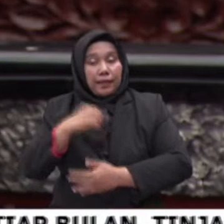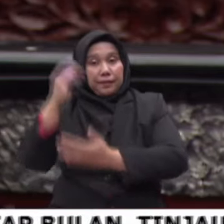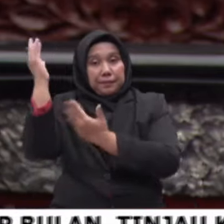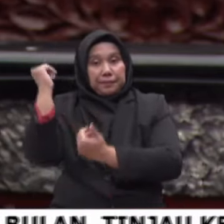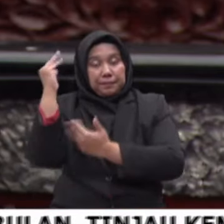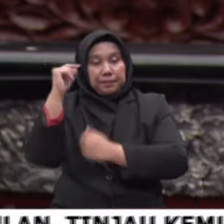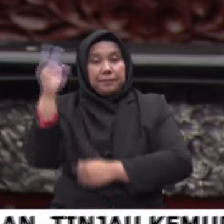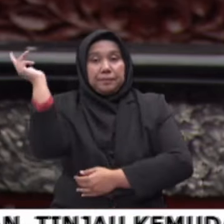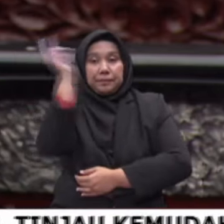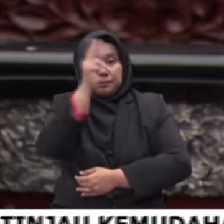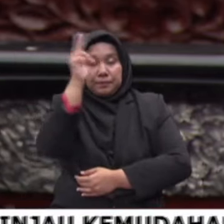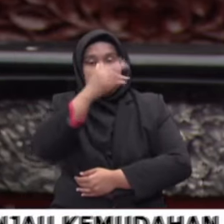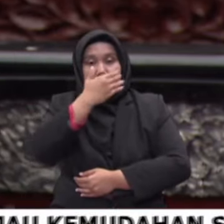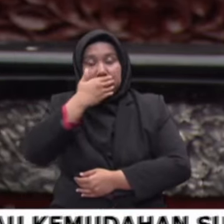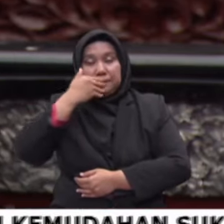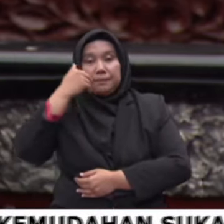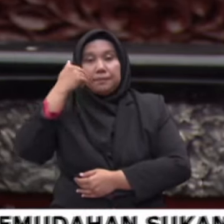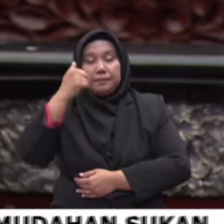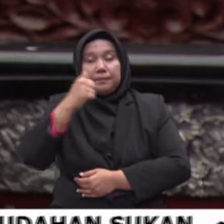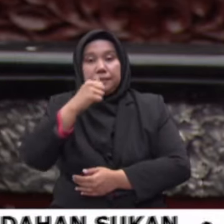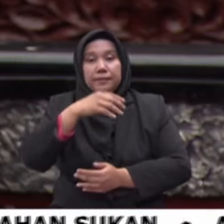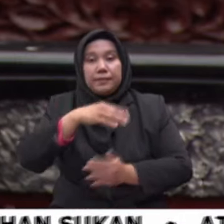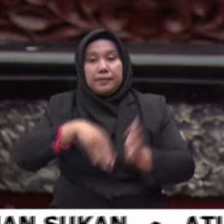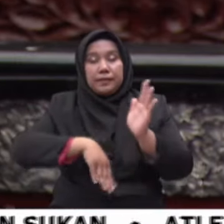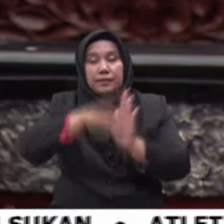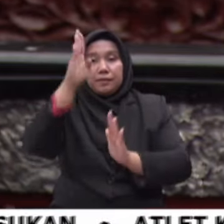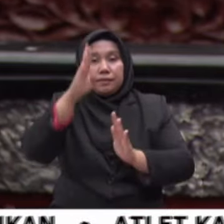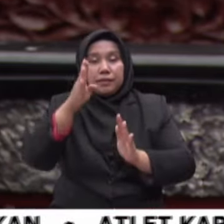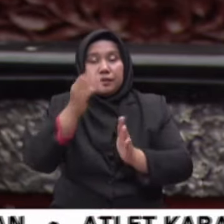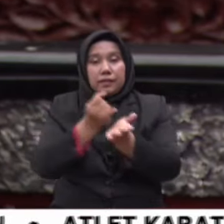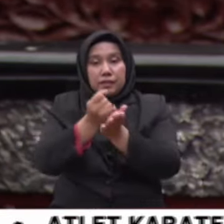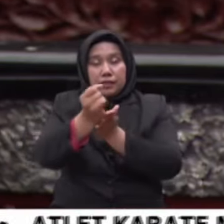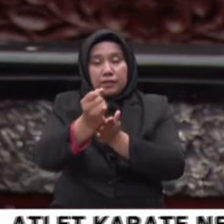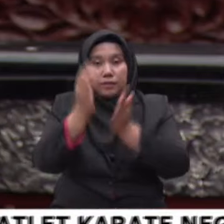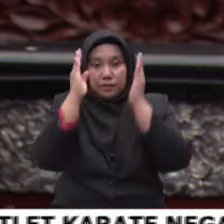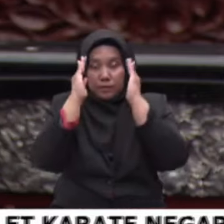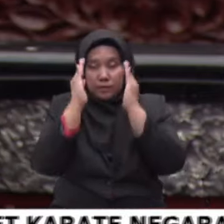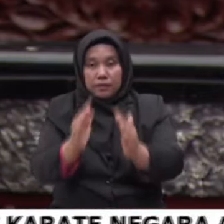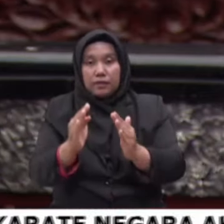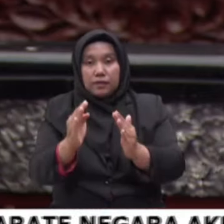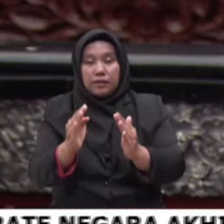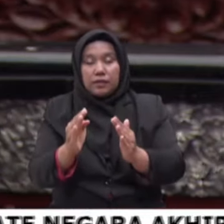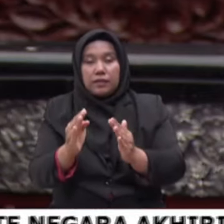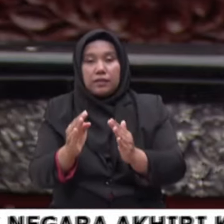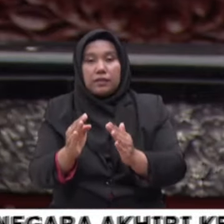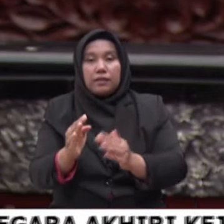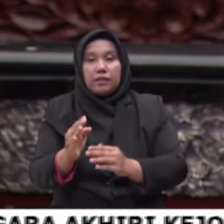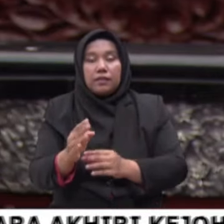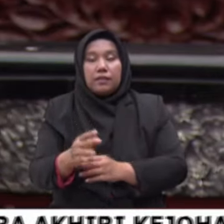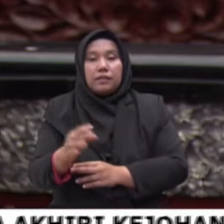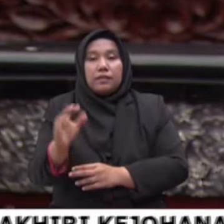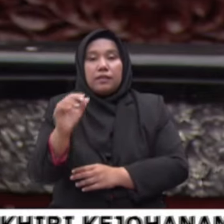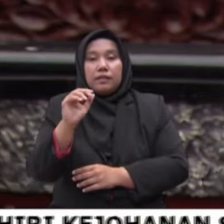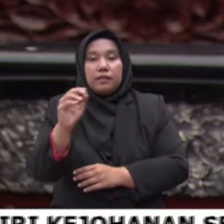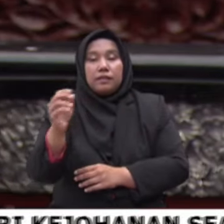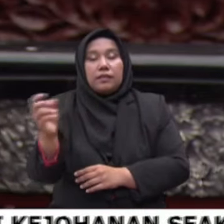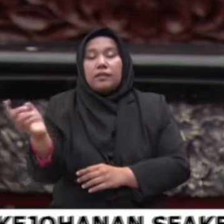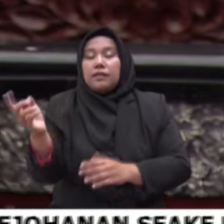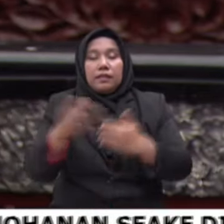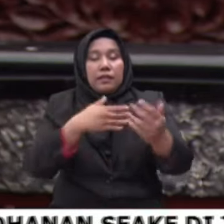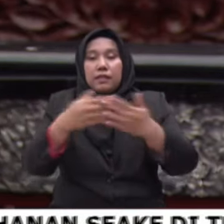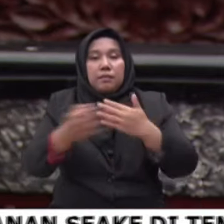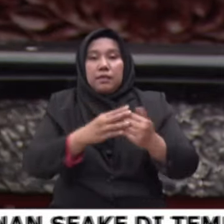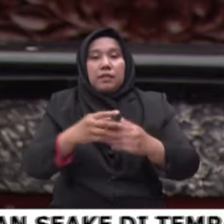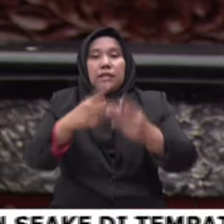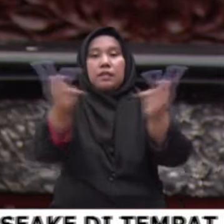kerajaan lebih telus dan lebih prihatin tidak mengira kawasan mana mereka datang.